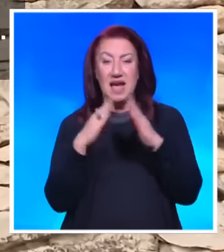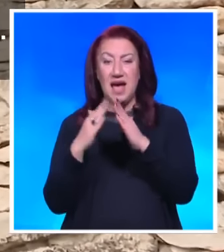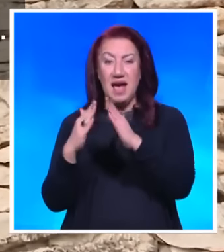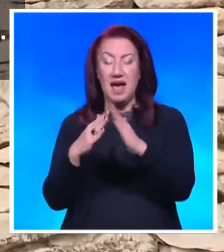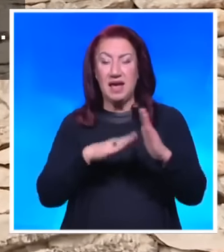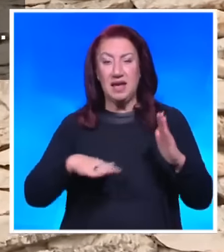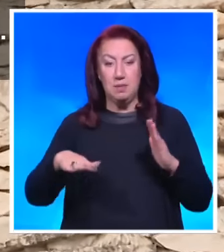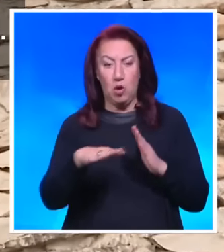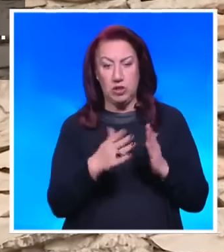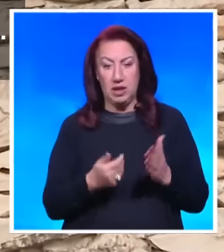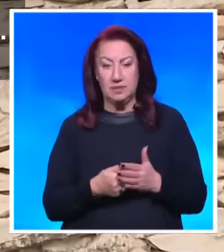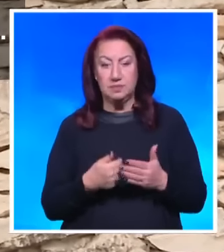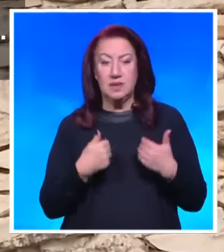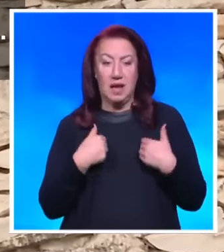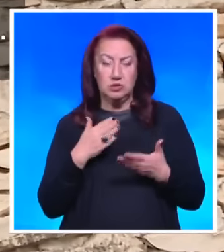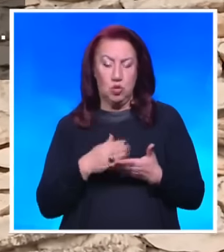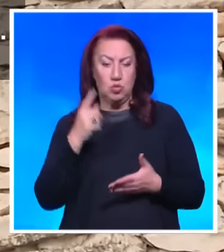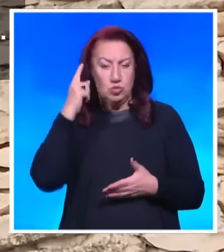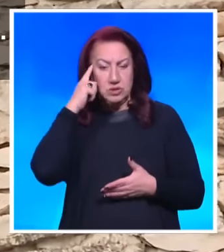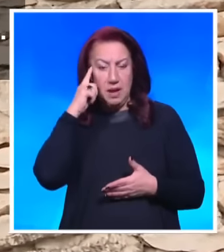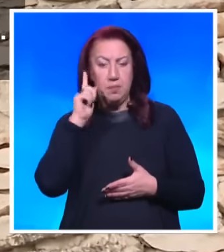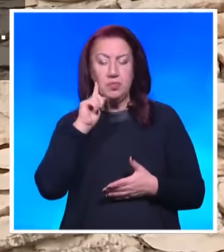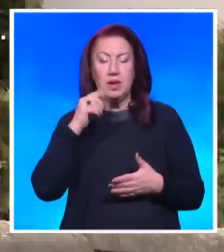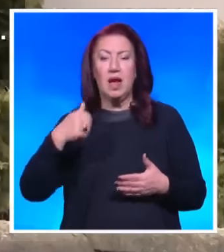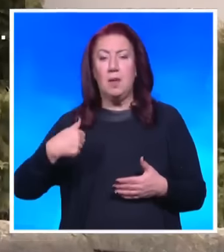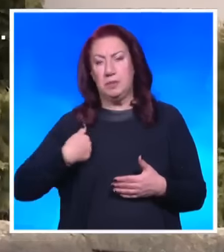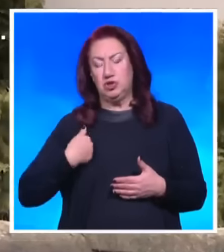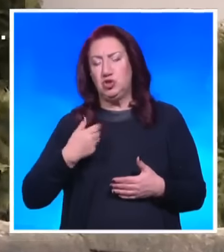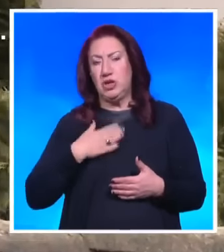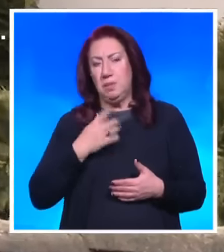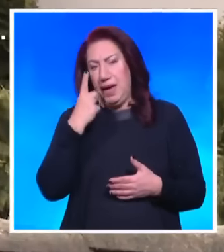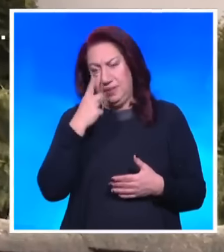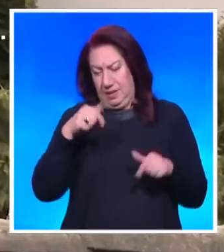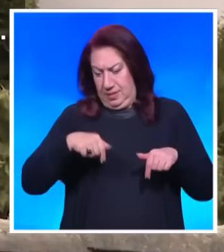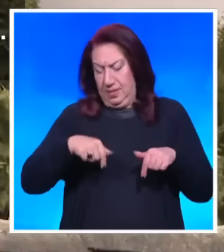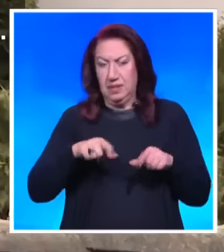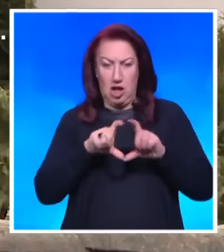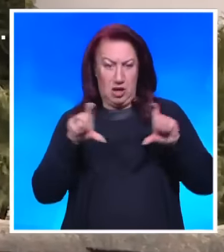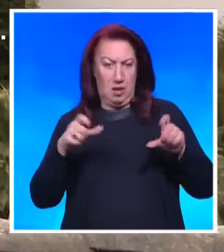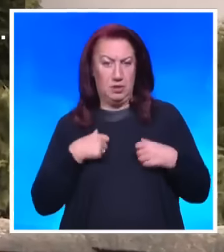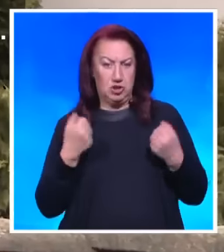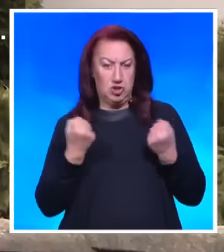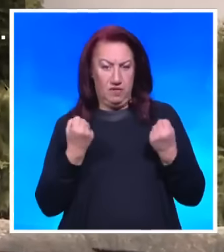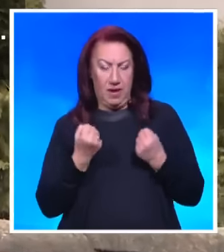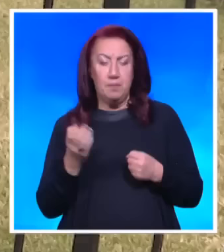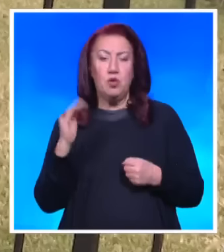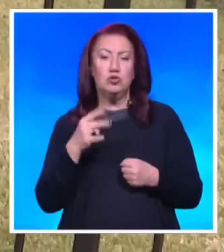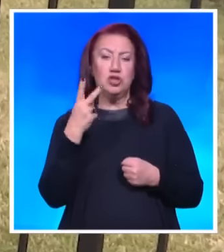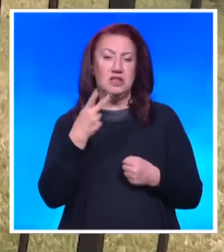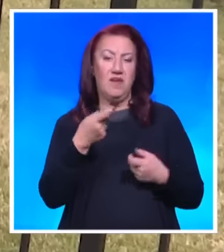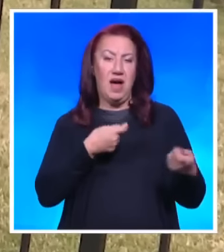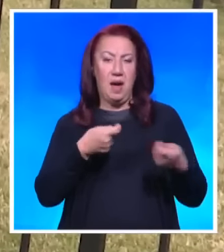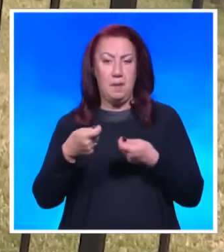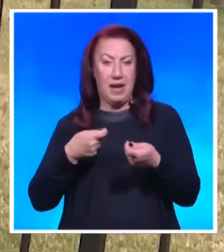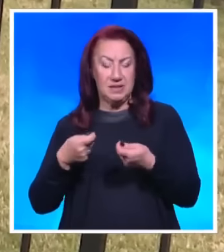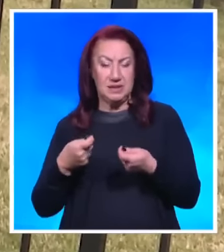Аз, доколкото знам, мъжът ми има имота, в който живеем, и още два търговски обекта. Как са